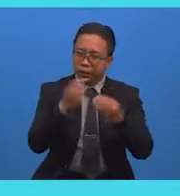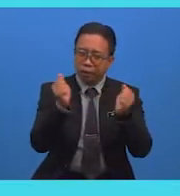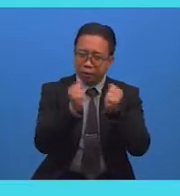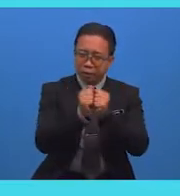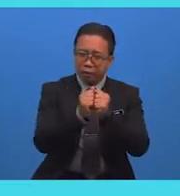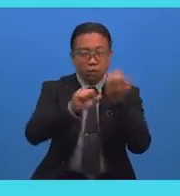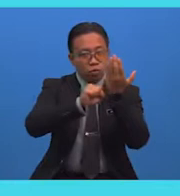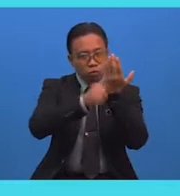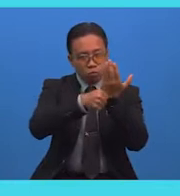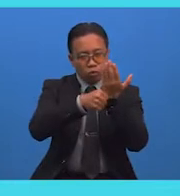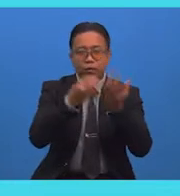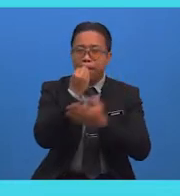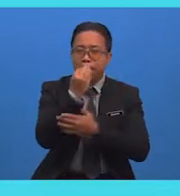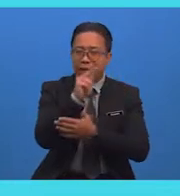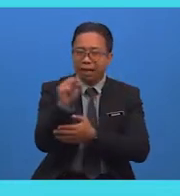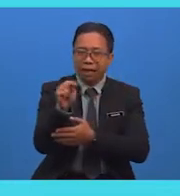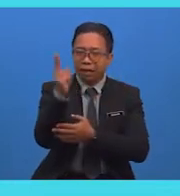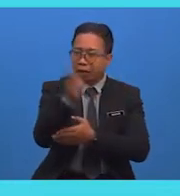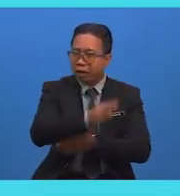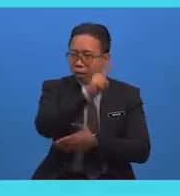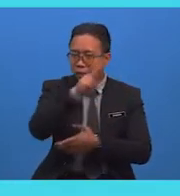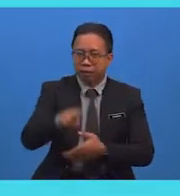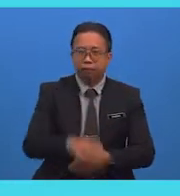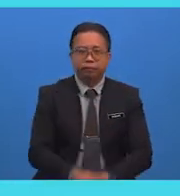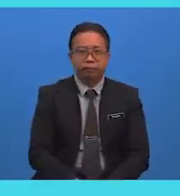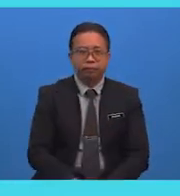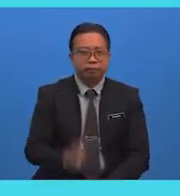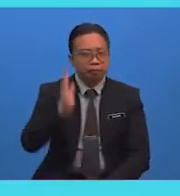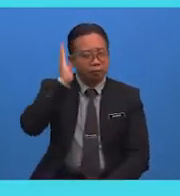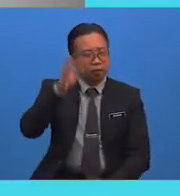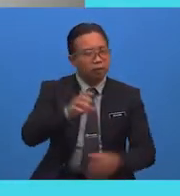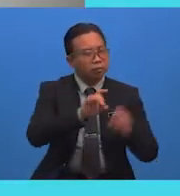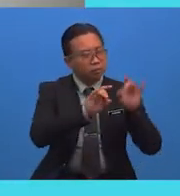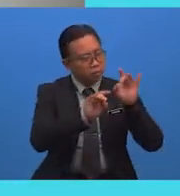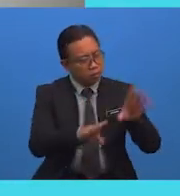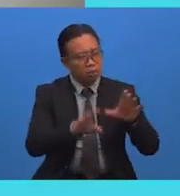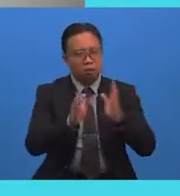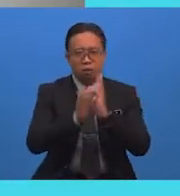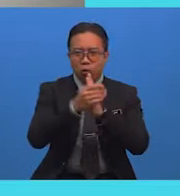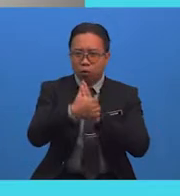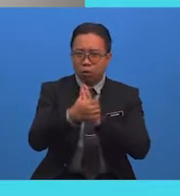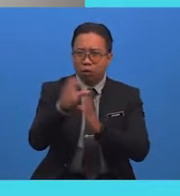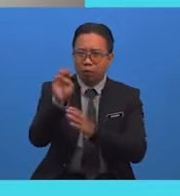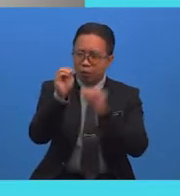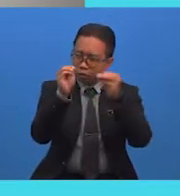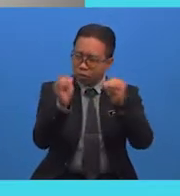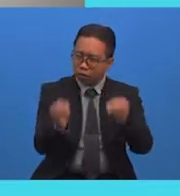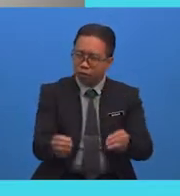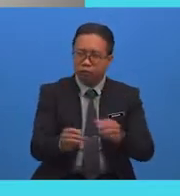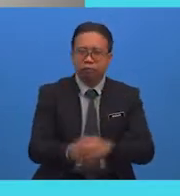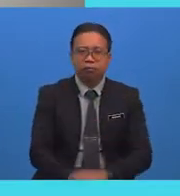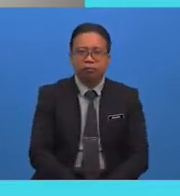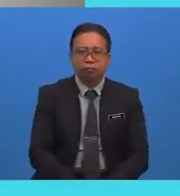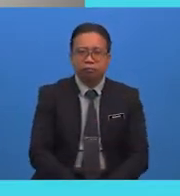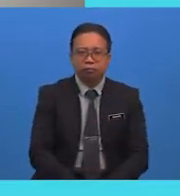pengambilan sumber-sumber yang haram. Seterusnya, akan dibenci oleh masyarakat. Ini kerana